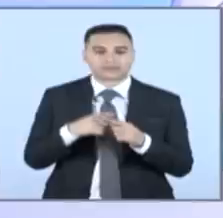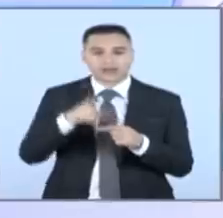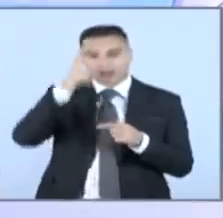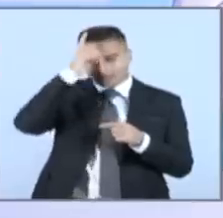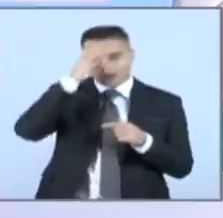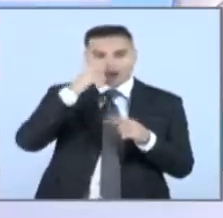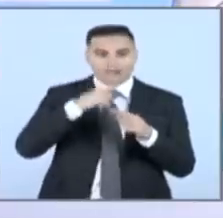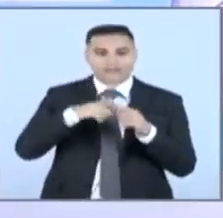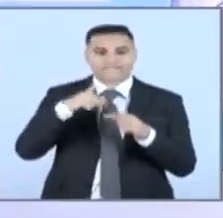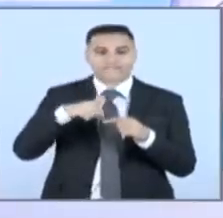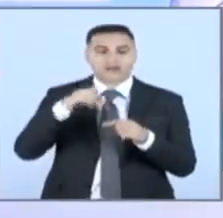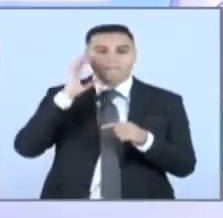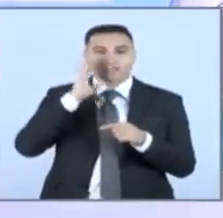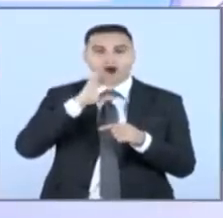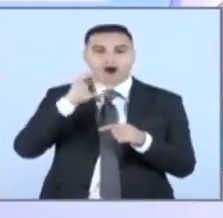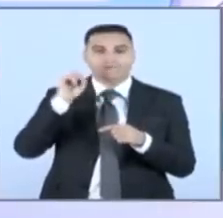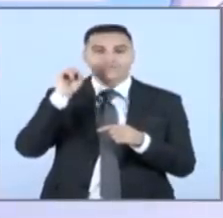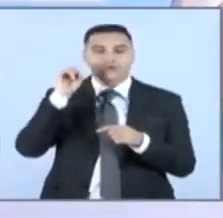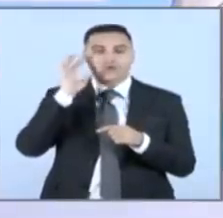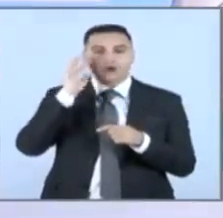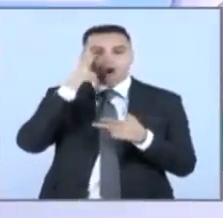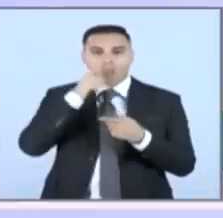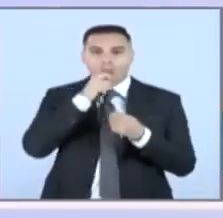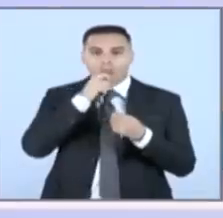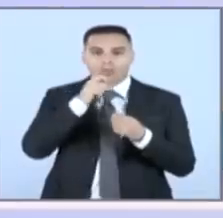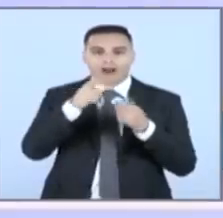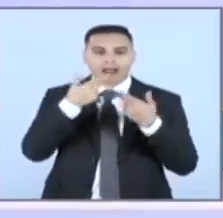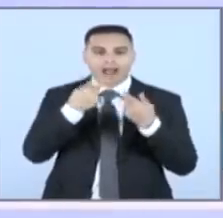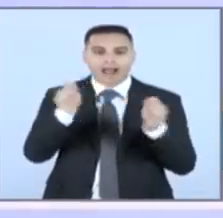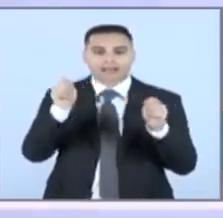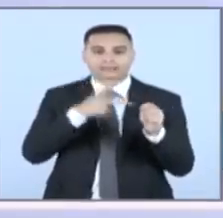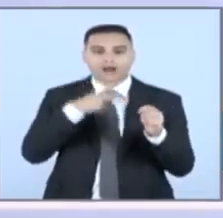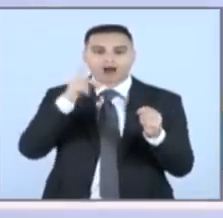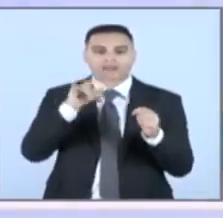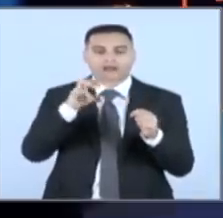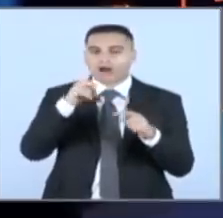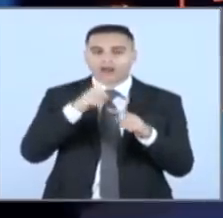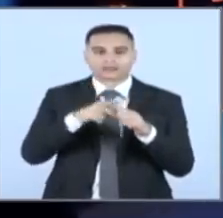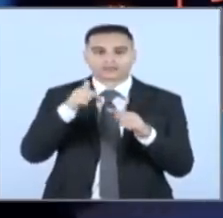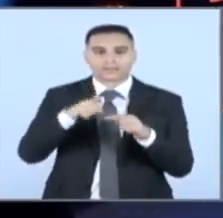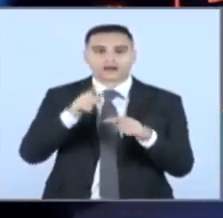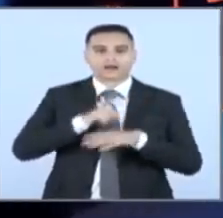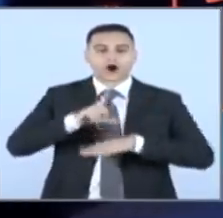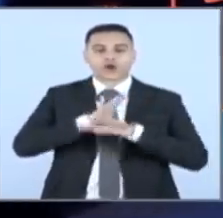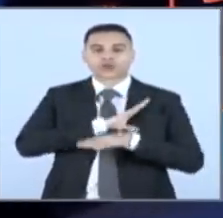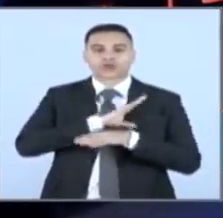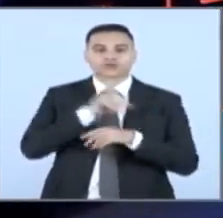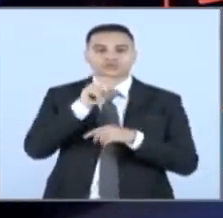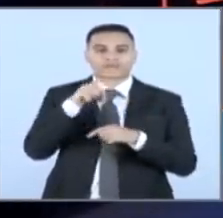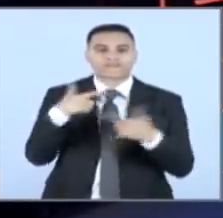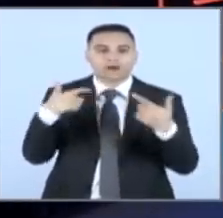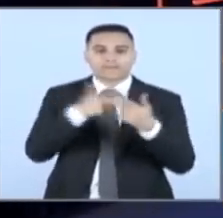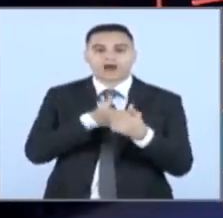المانيا. غلط. وكالة عطية رواية الاديب مصري راحل، فمن هو؟ بوس. من هو قائد جيش المسلمين في